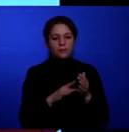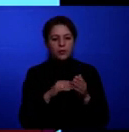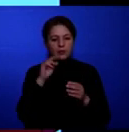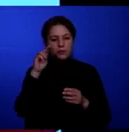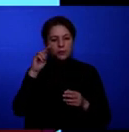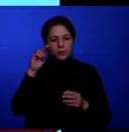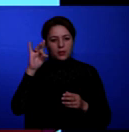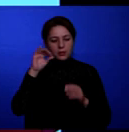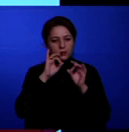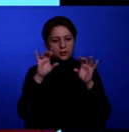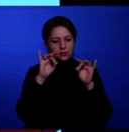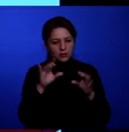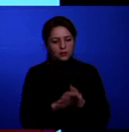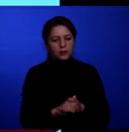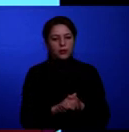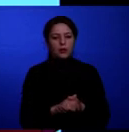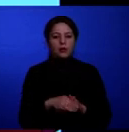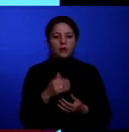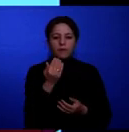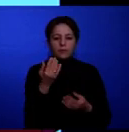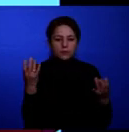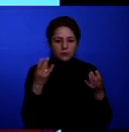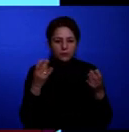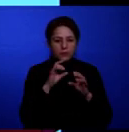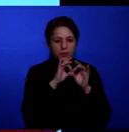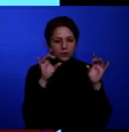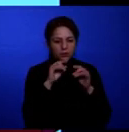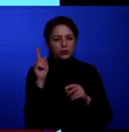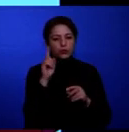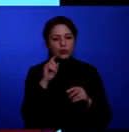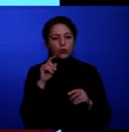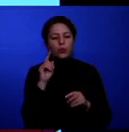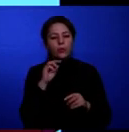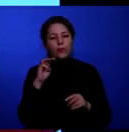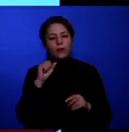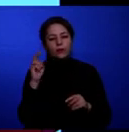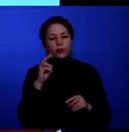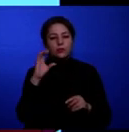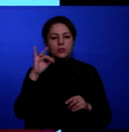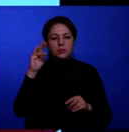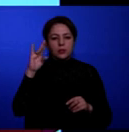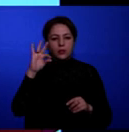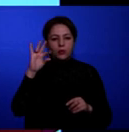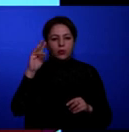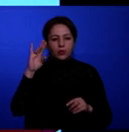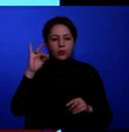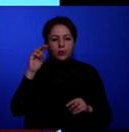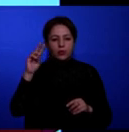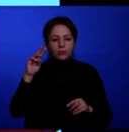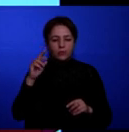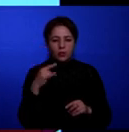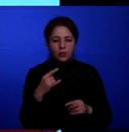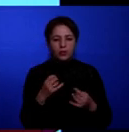вы должны были предсказать что же такое синонимы так вот ребятки перед нами дерева и